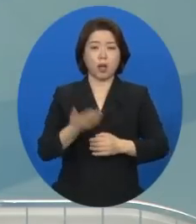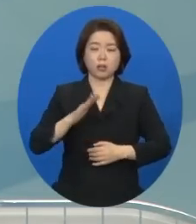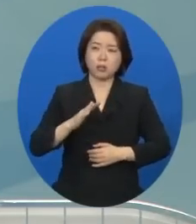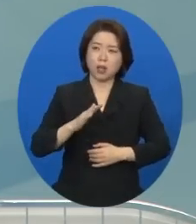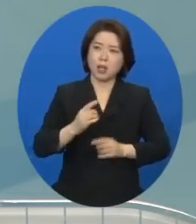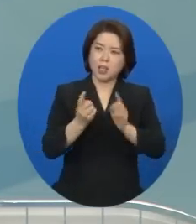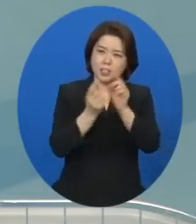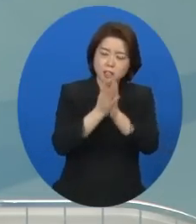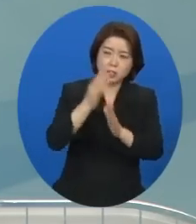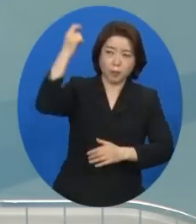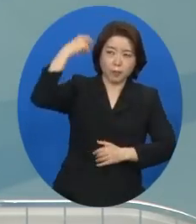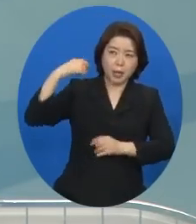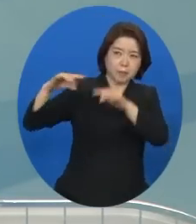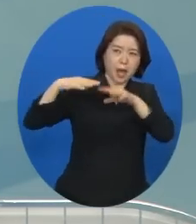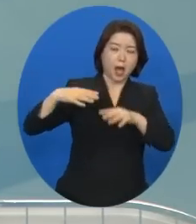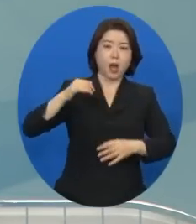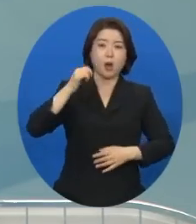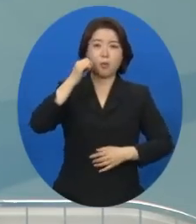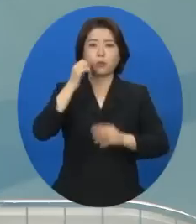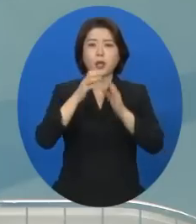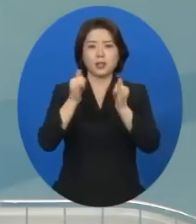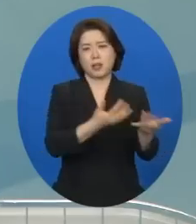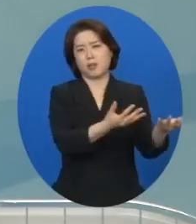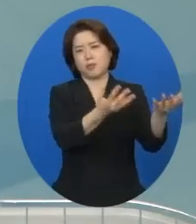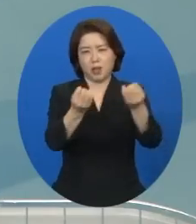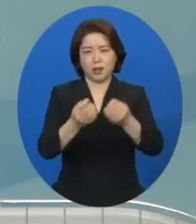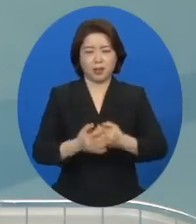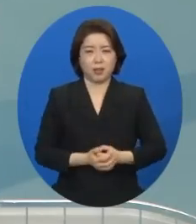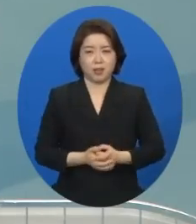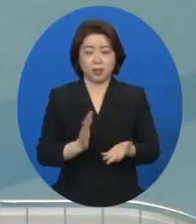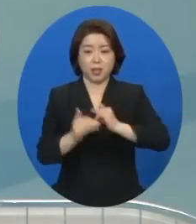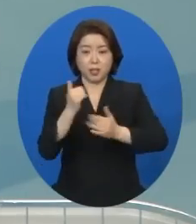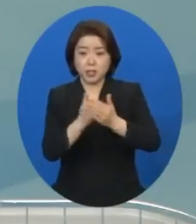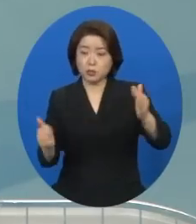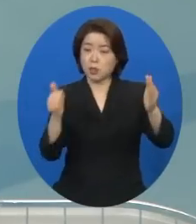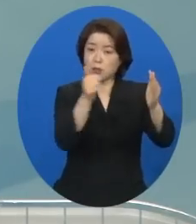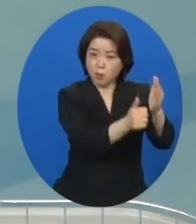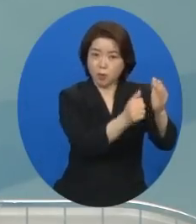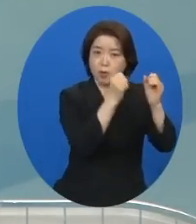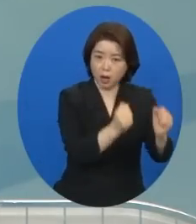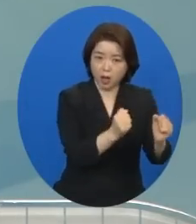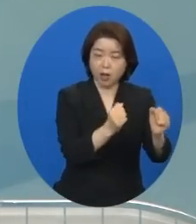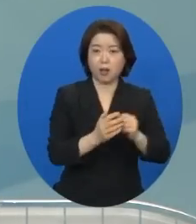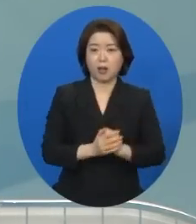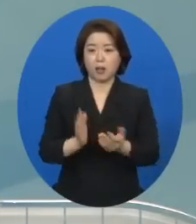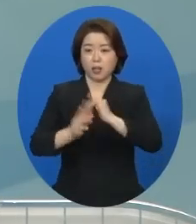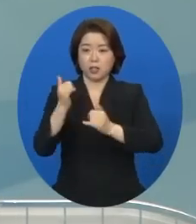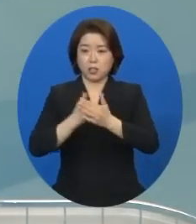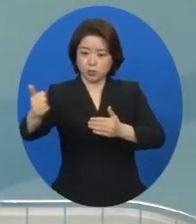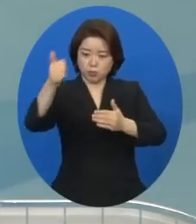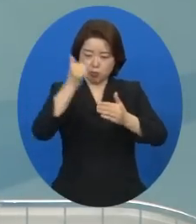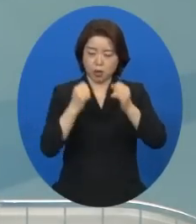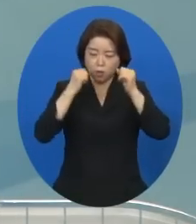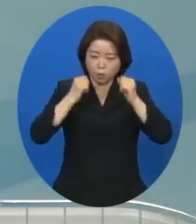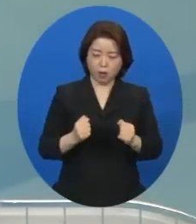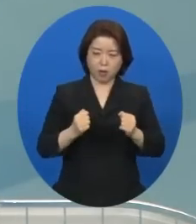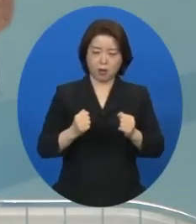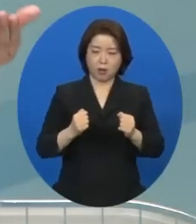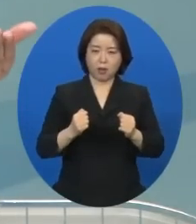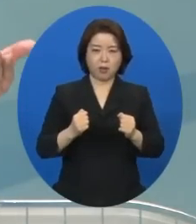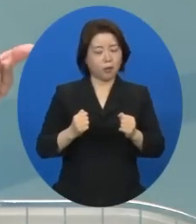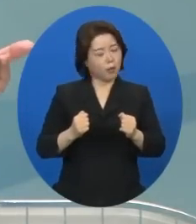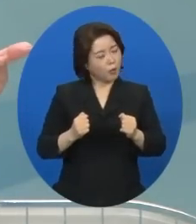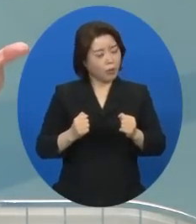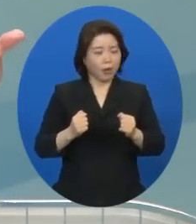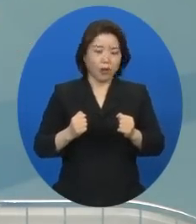안 되는 분들이 많다는 거예요. 예수님 안에 거하라. 예수님이 내 안에 거하신다. 이게